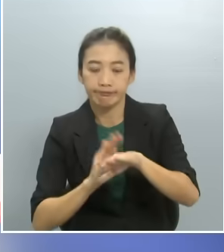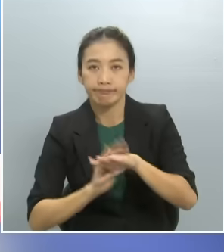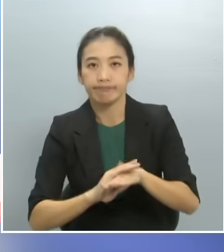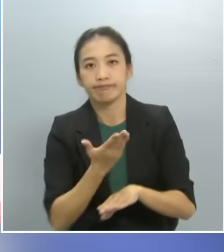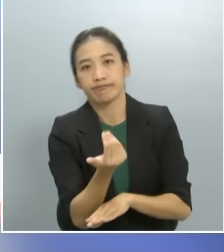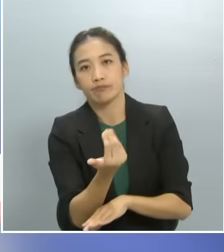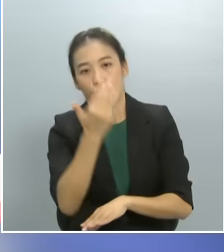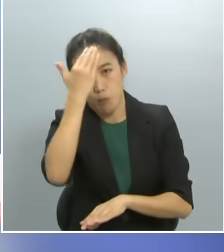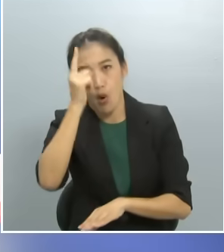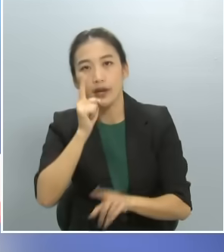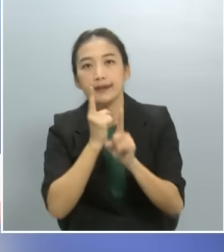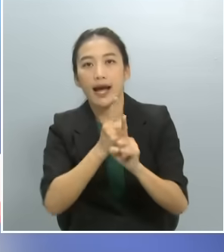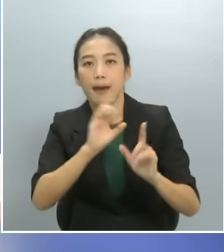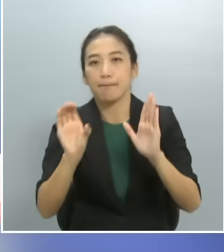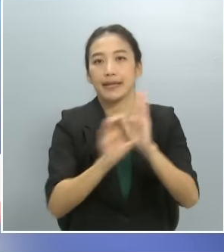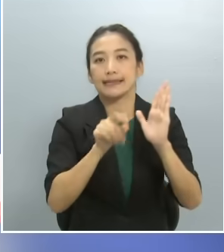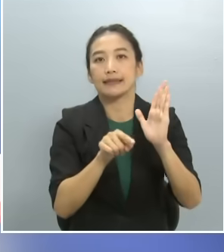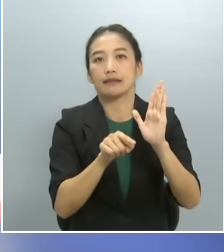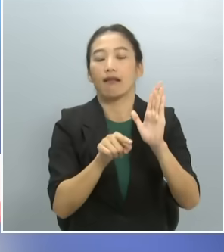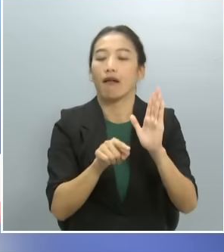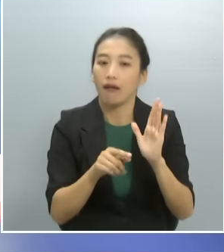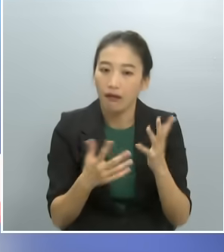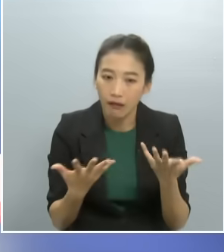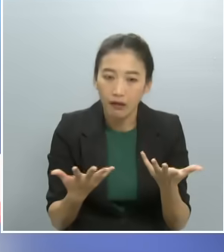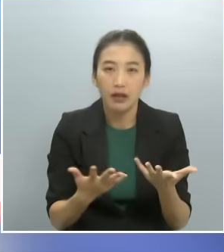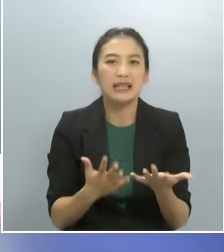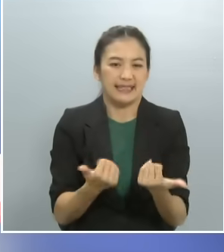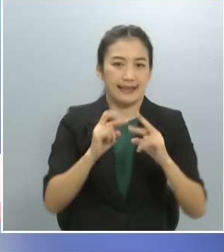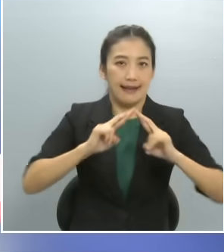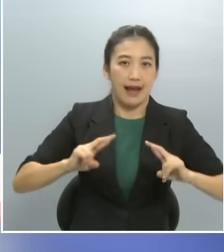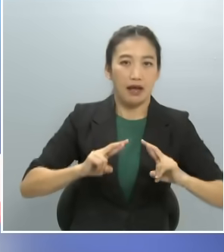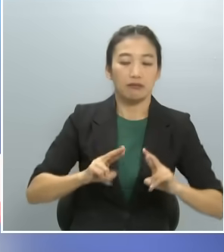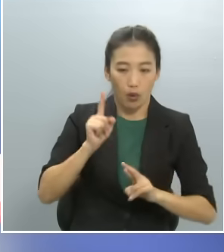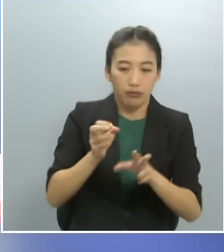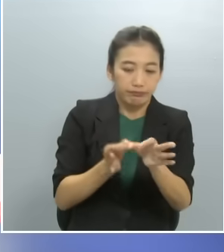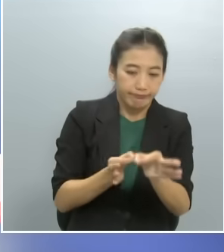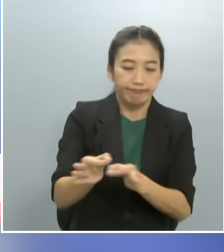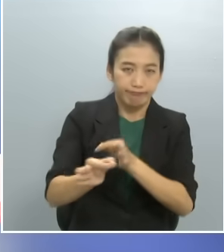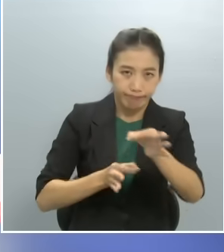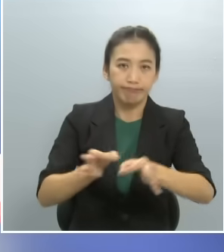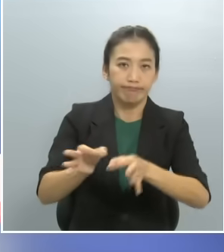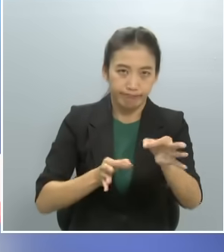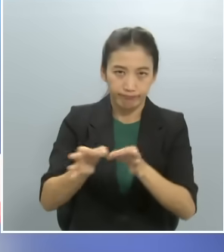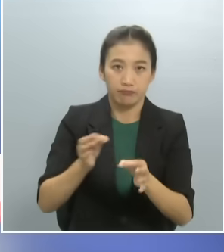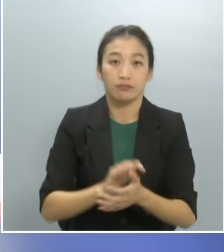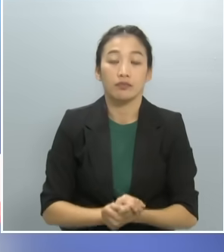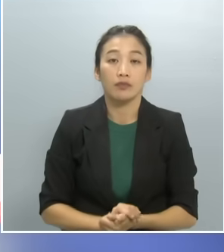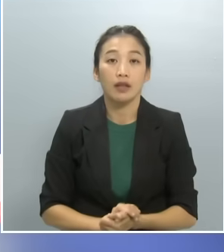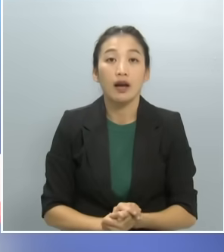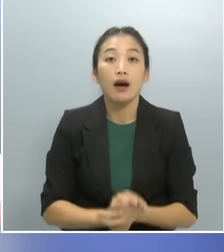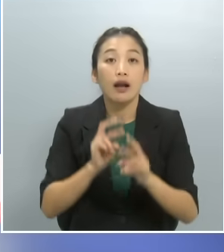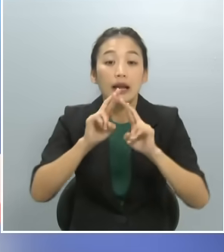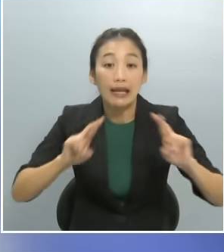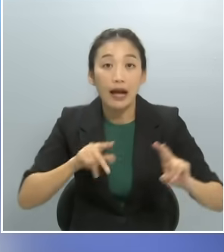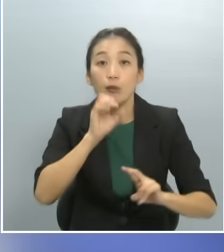เก็บค่าลิขสิทธิ์กลัวไปลงที่ร้านนี้ร้านนี้ก็เลยต้องออกมาชี้แจงซึ่งทางร้านของเขาเองอย่างที่เขาบอกกันนะว่าเขาเองเนี่ยขายขนมปังปิ้ง